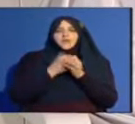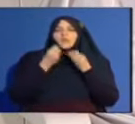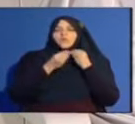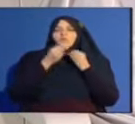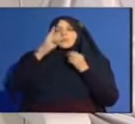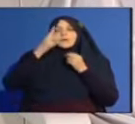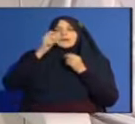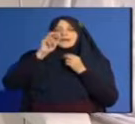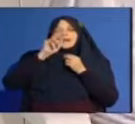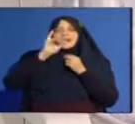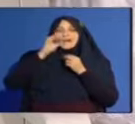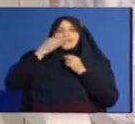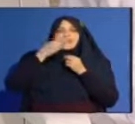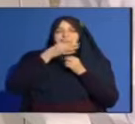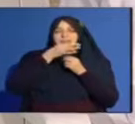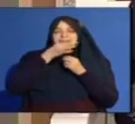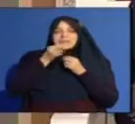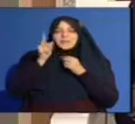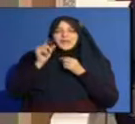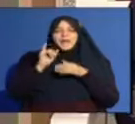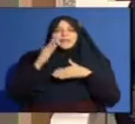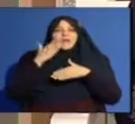اللي كانت المداخلة تاعو